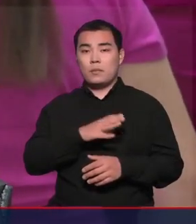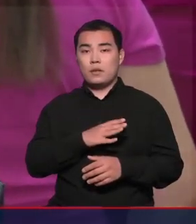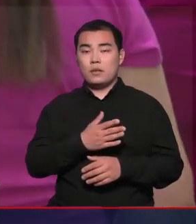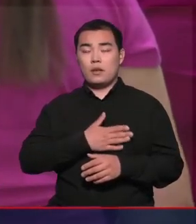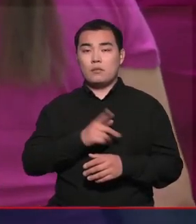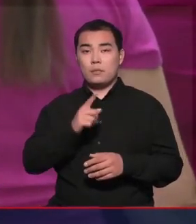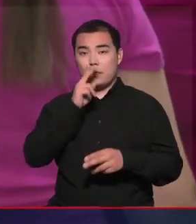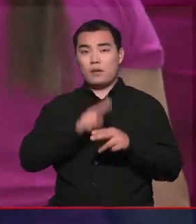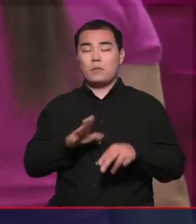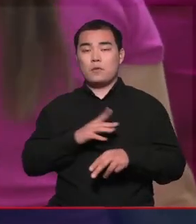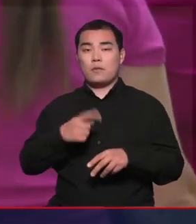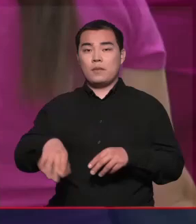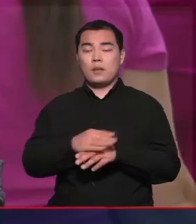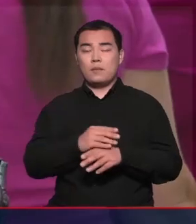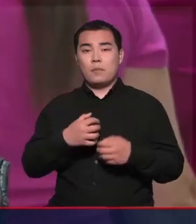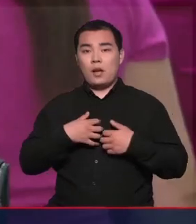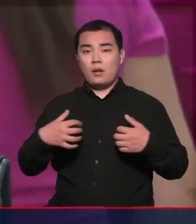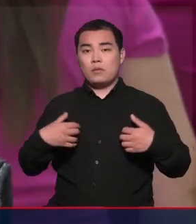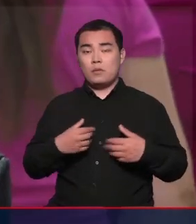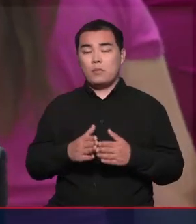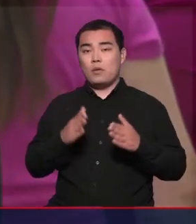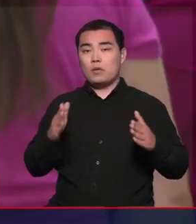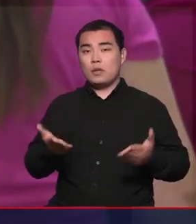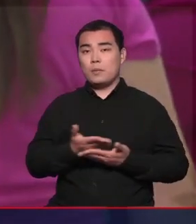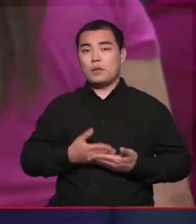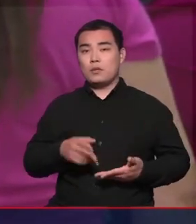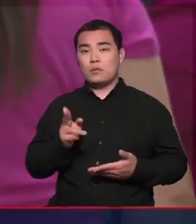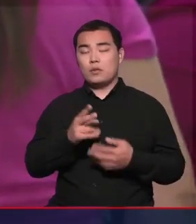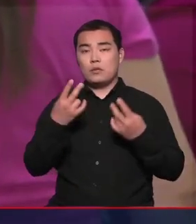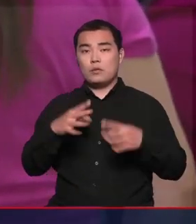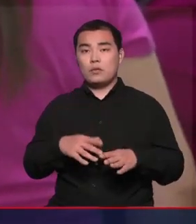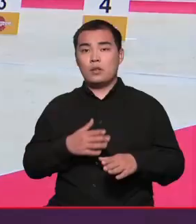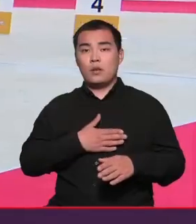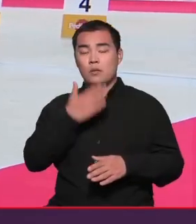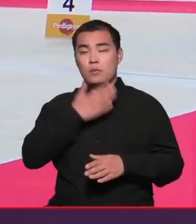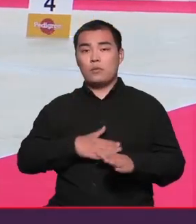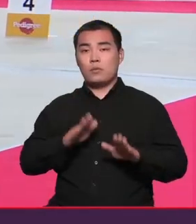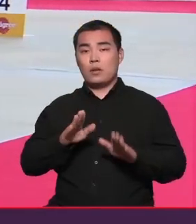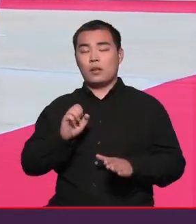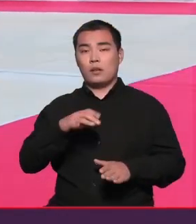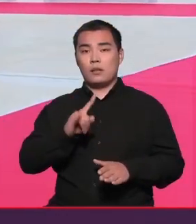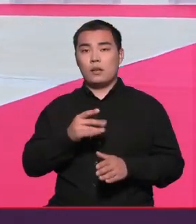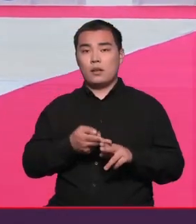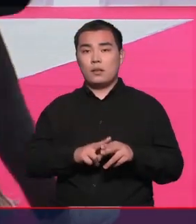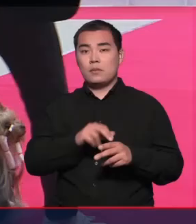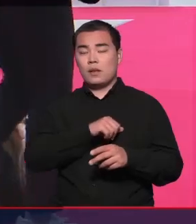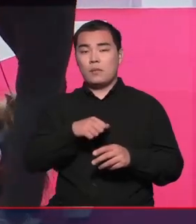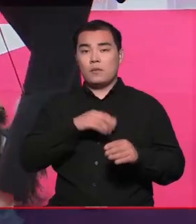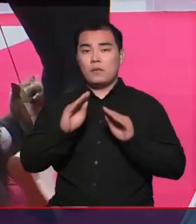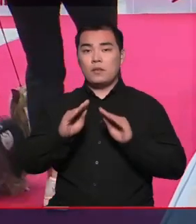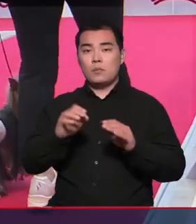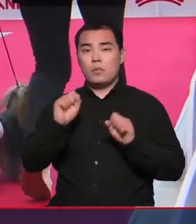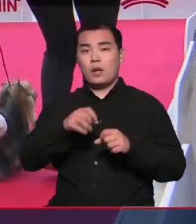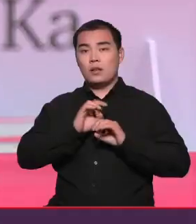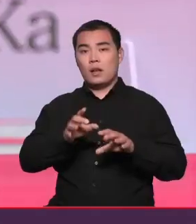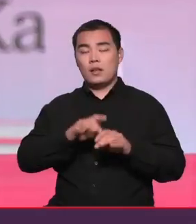перестали существовать другие породы. Все, больше мне никакие не нужны. Я люблю только тазы. Эту монопородную выставку, по сути, можно